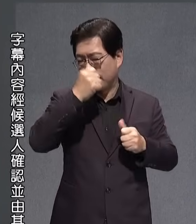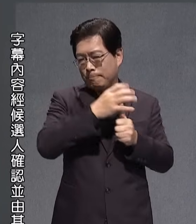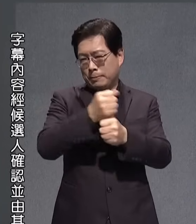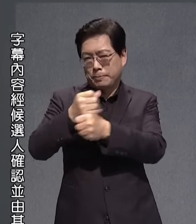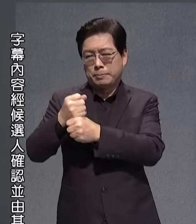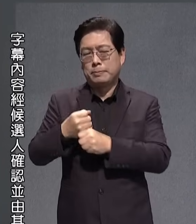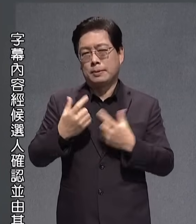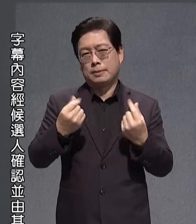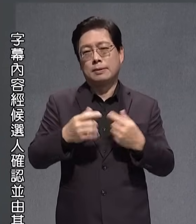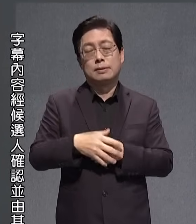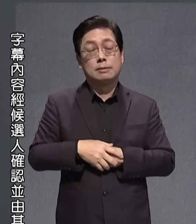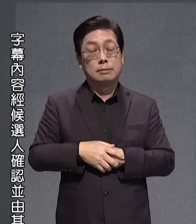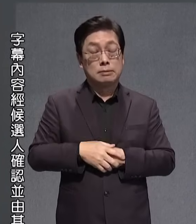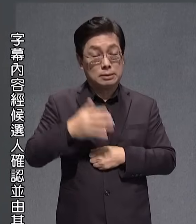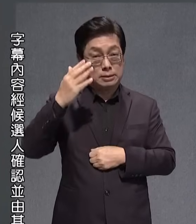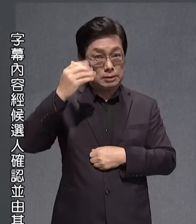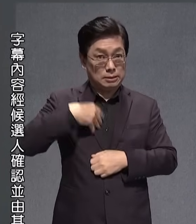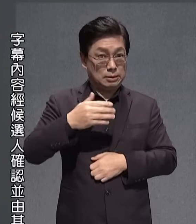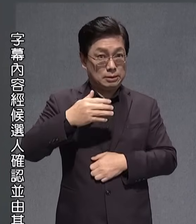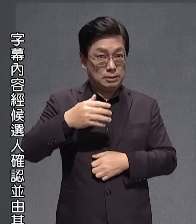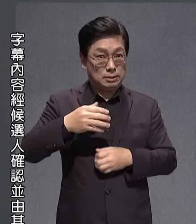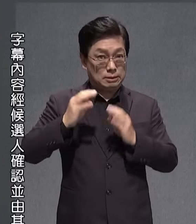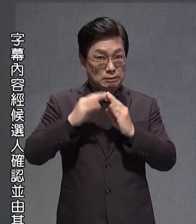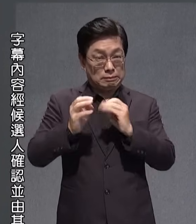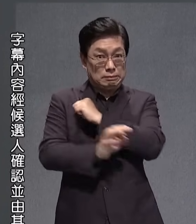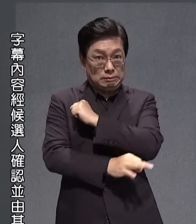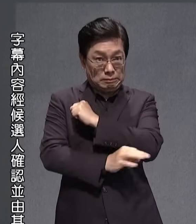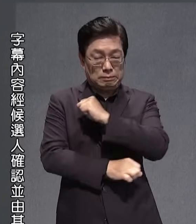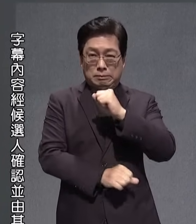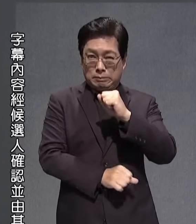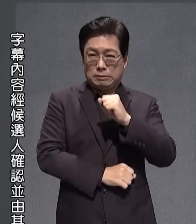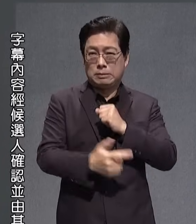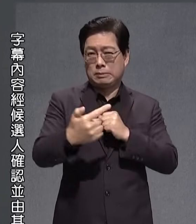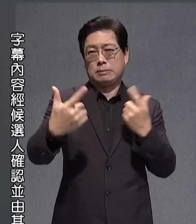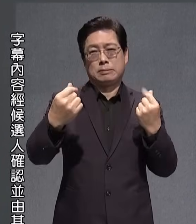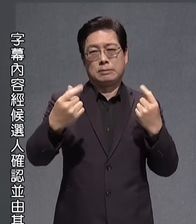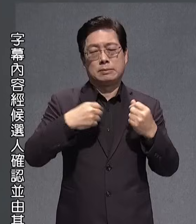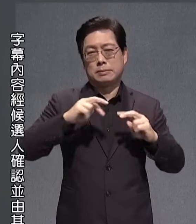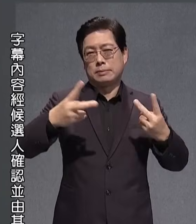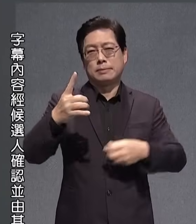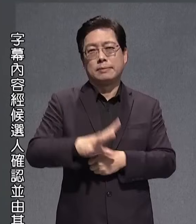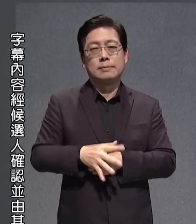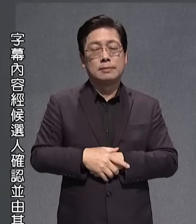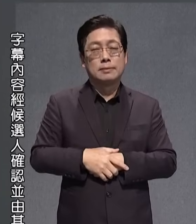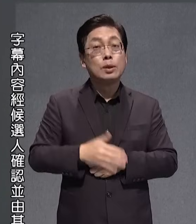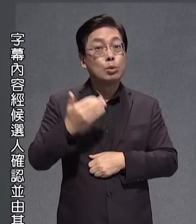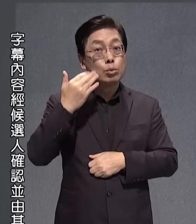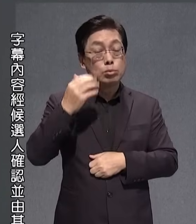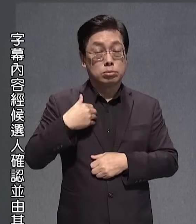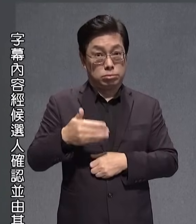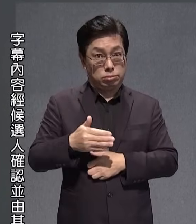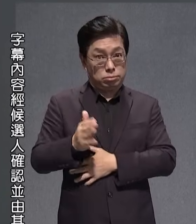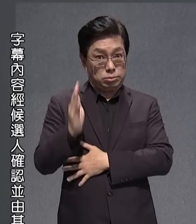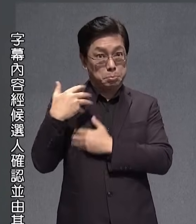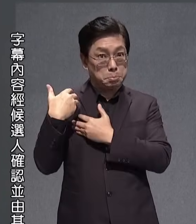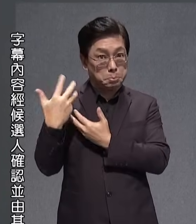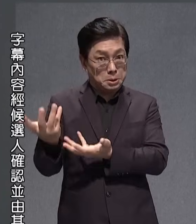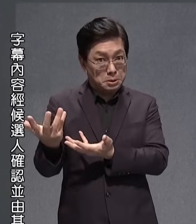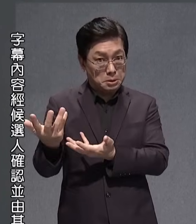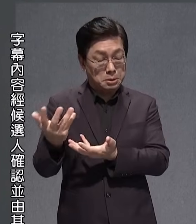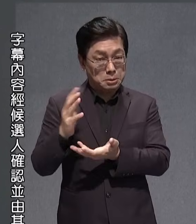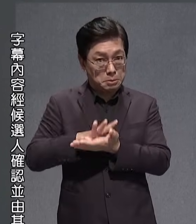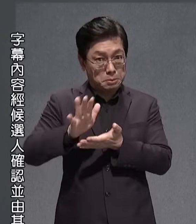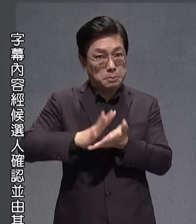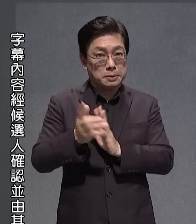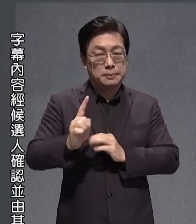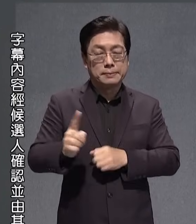黑金的体制完全没有改变。在这种状况之下，如果把国家交给他们，会是